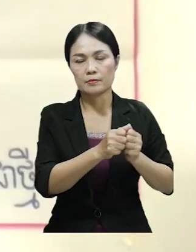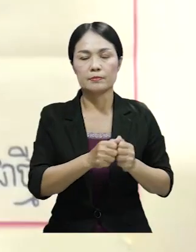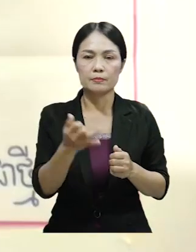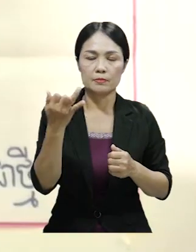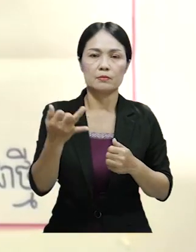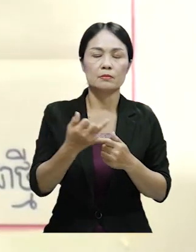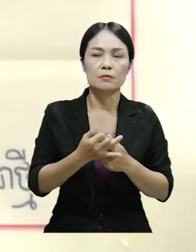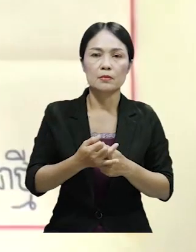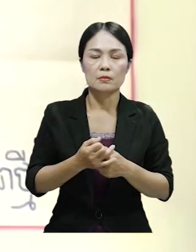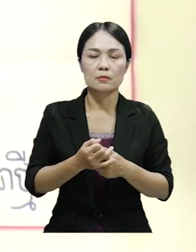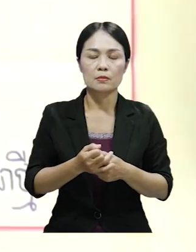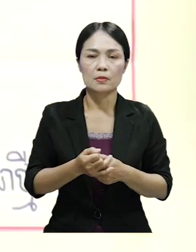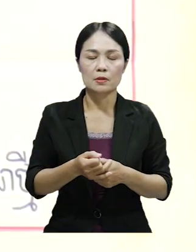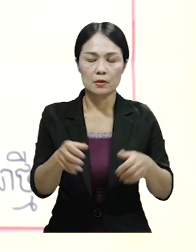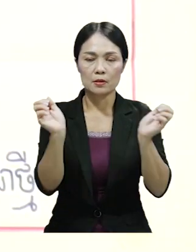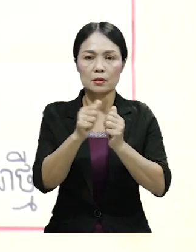គោះខាងក្រោមជើងឆ្វេងទី 7